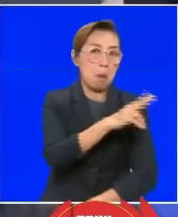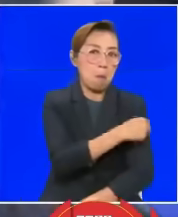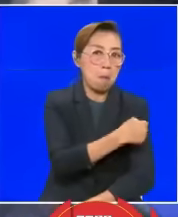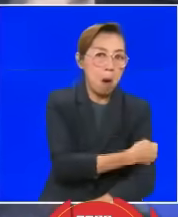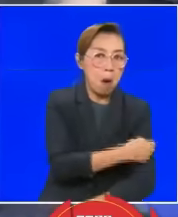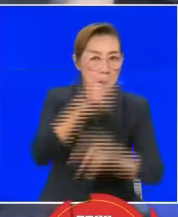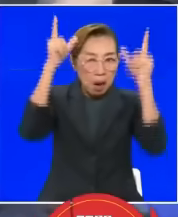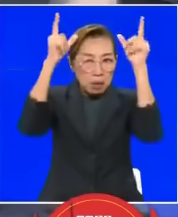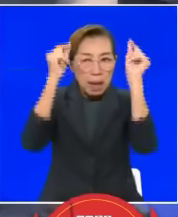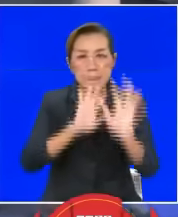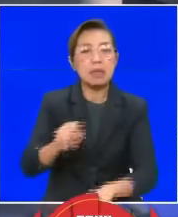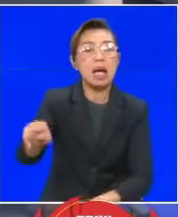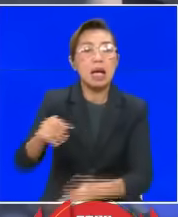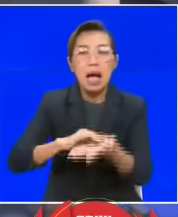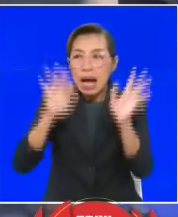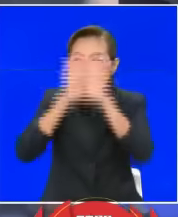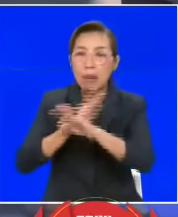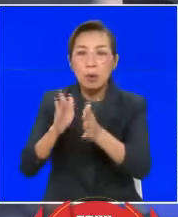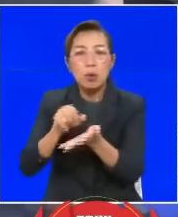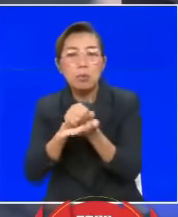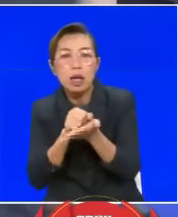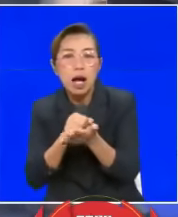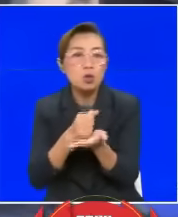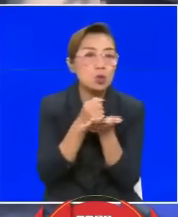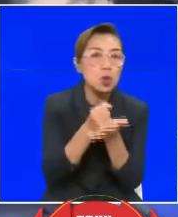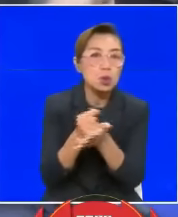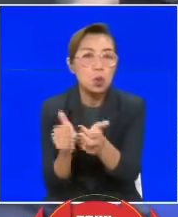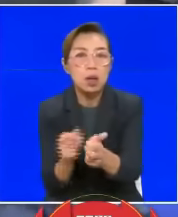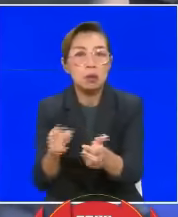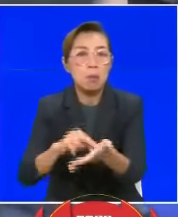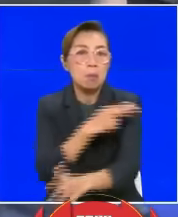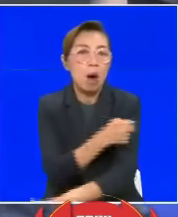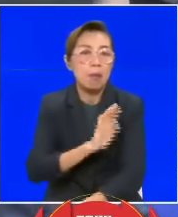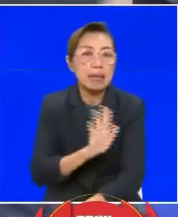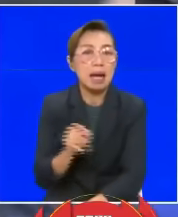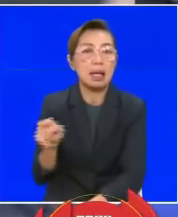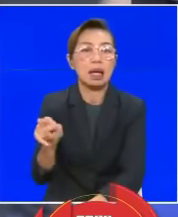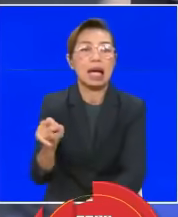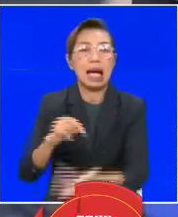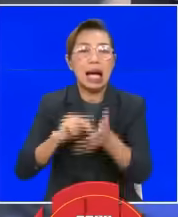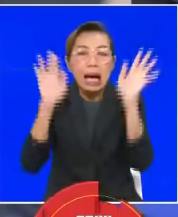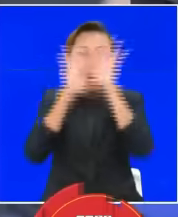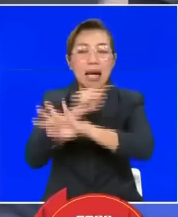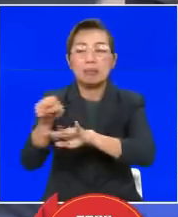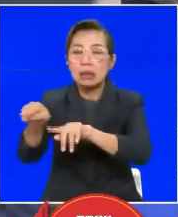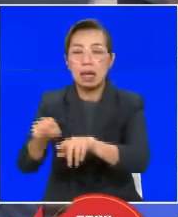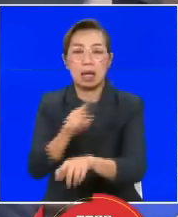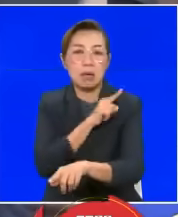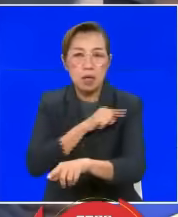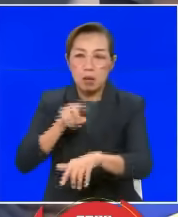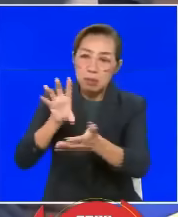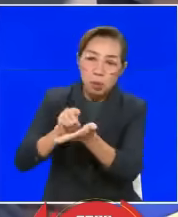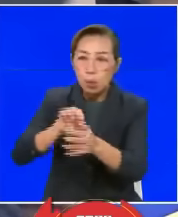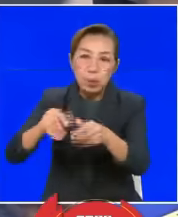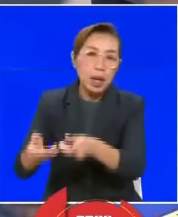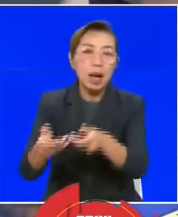หมอที่จะทำคดีได้ดังนั้นนะคะเมื่อเปรียบแบบนี้แล้วก็ไม่สามารถที่จะทำคลอดได้และการยื่นปปชนั้นนะคะก็